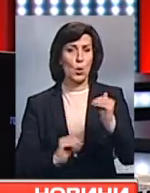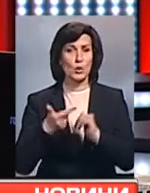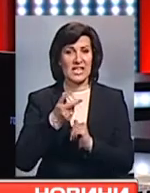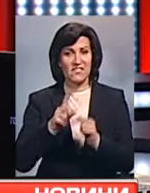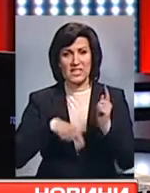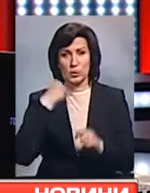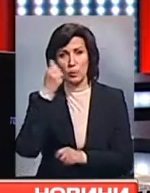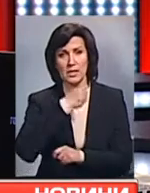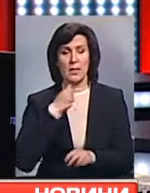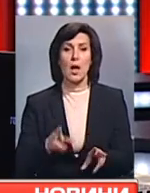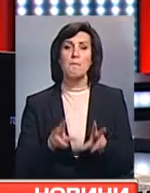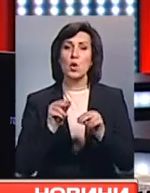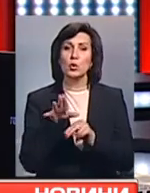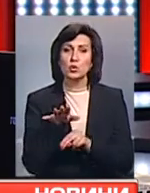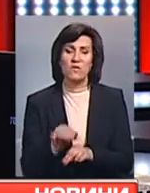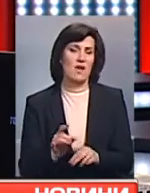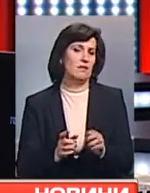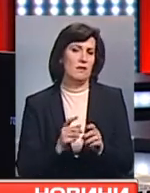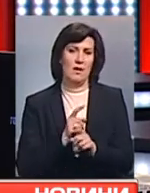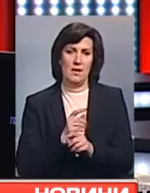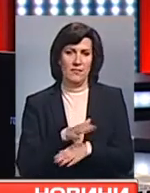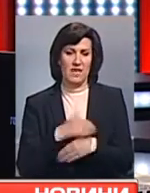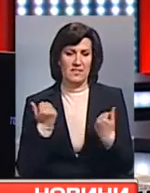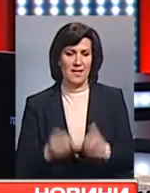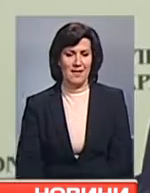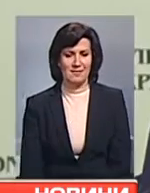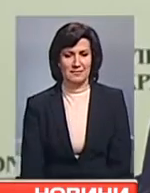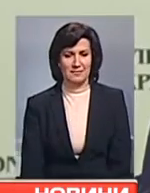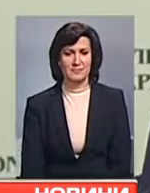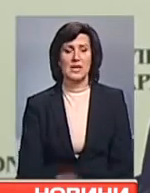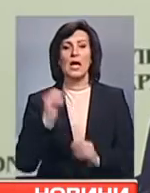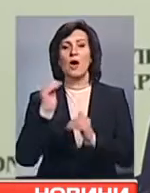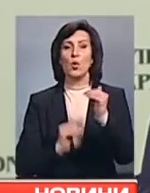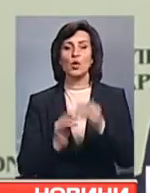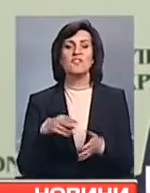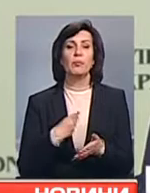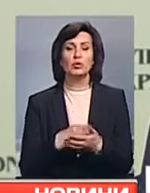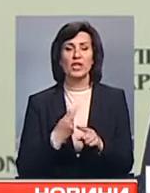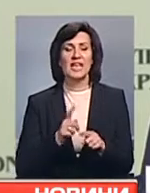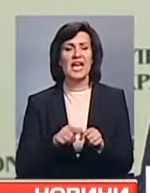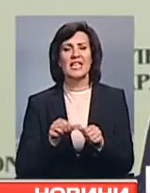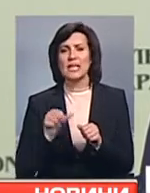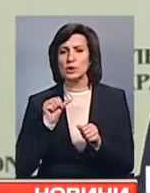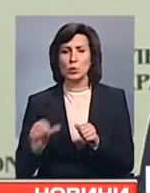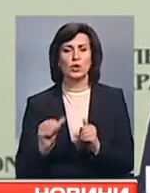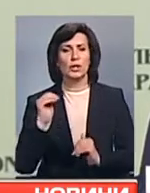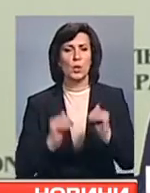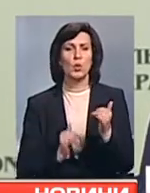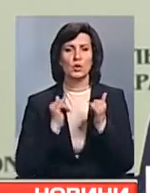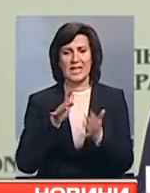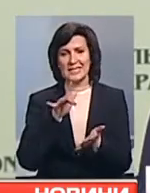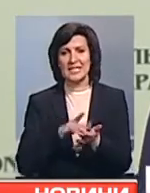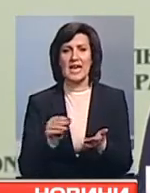на наступний рік прогнозувати не взялася. Курс в бюджете – это исключительно курс для